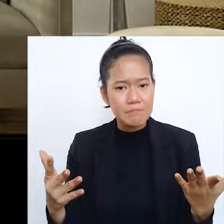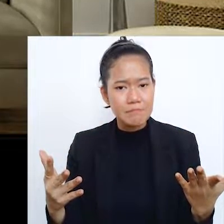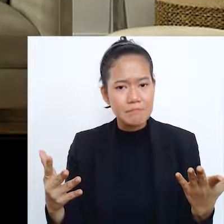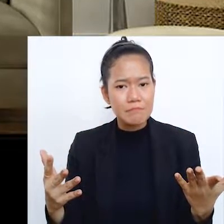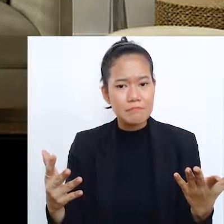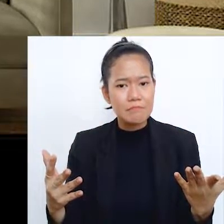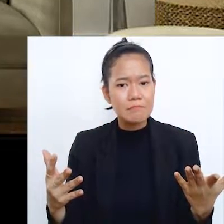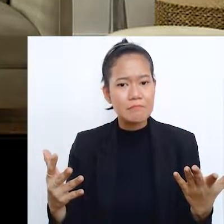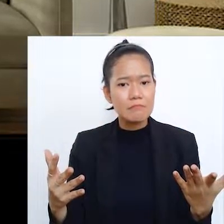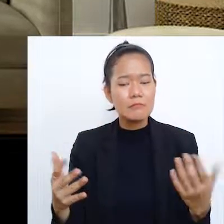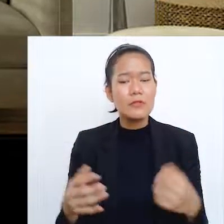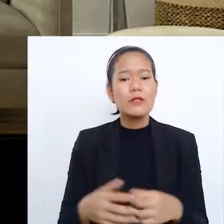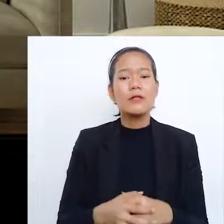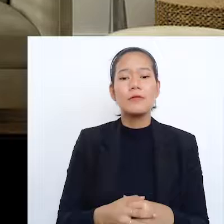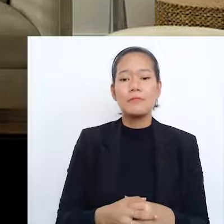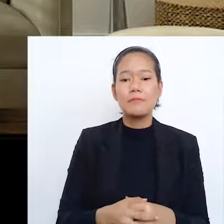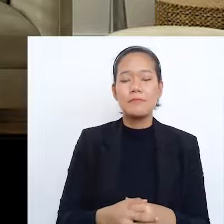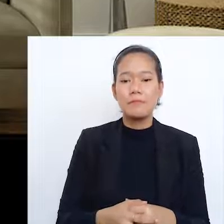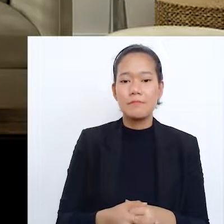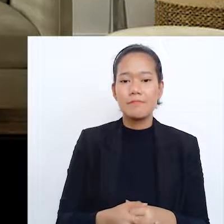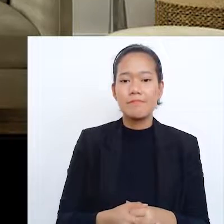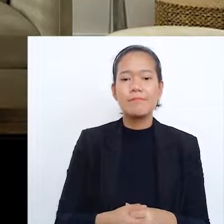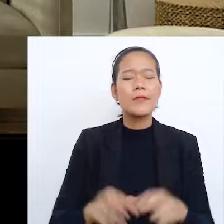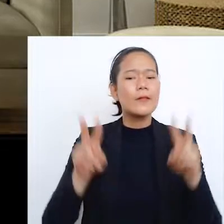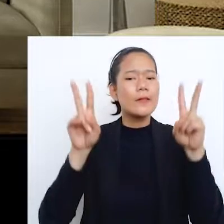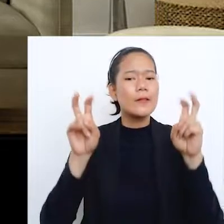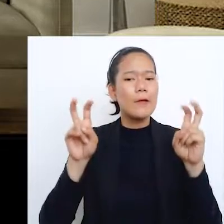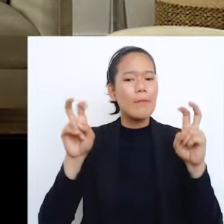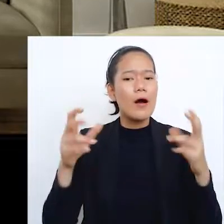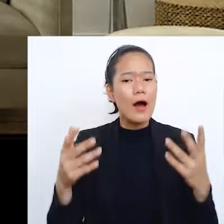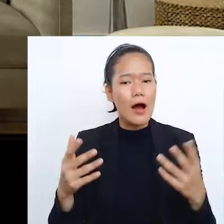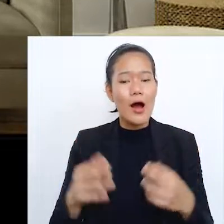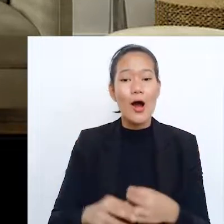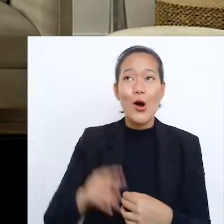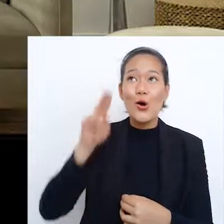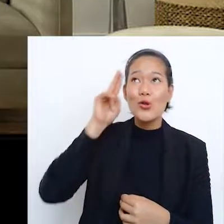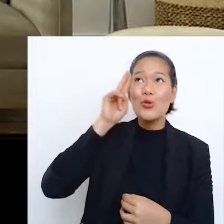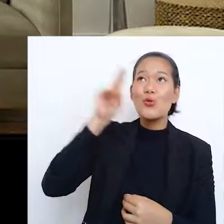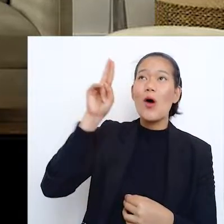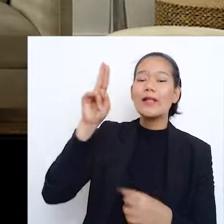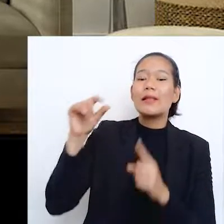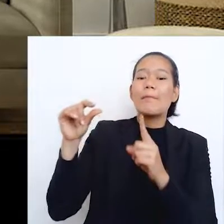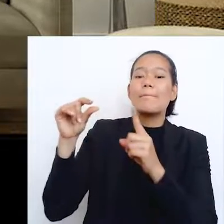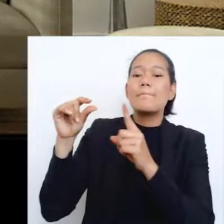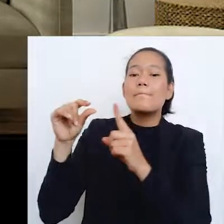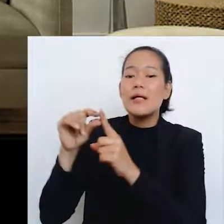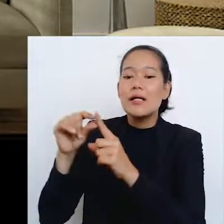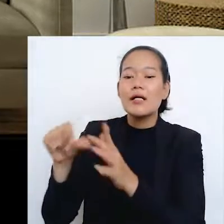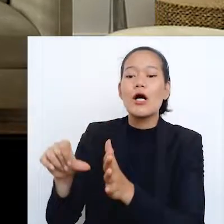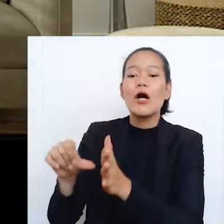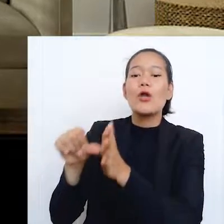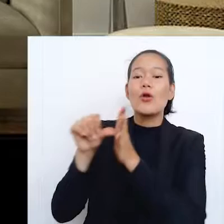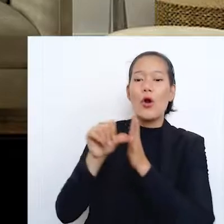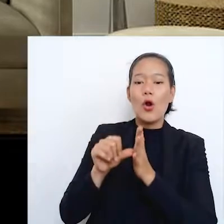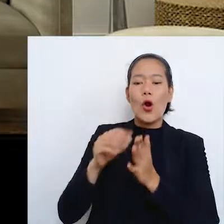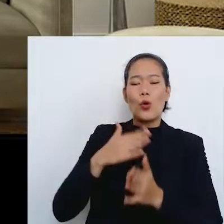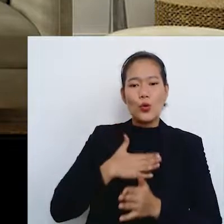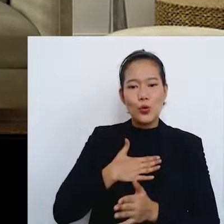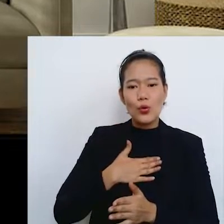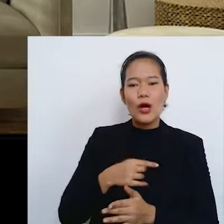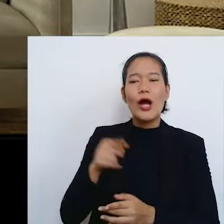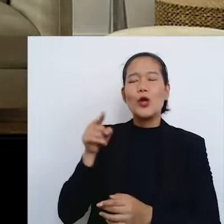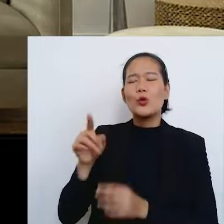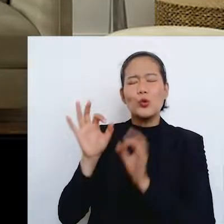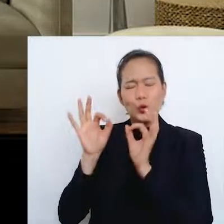warta jemaat. Apakah temanya saudara? Temanya adalah Tuhan penolongku, itu